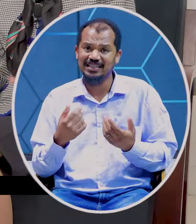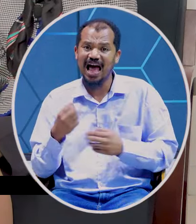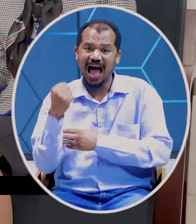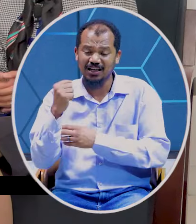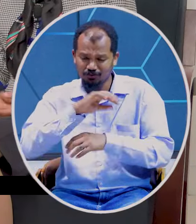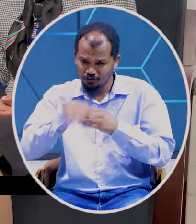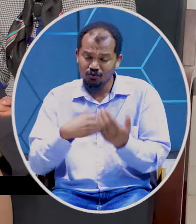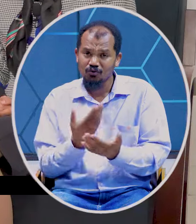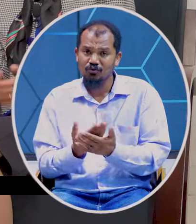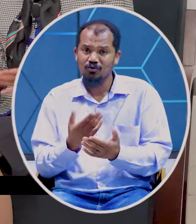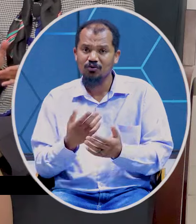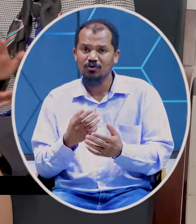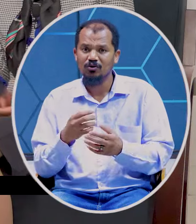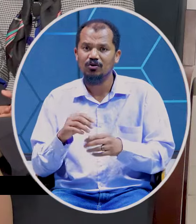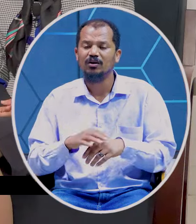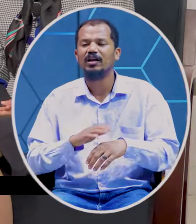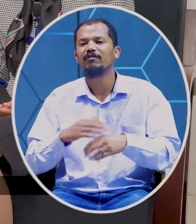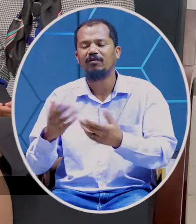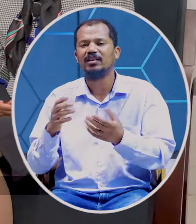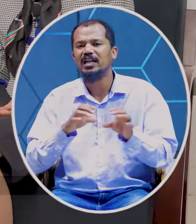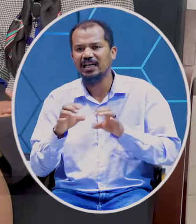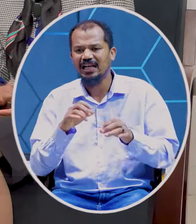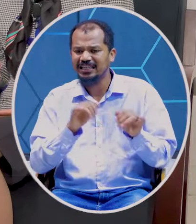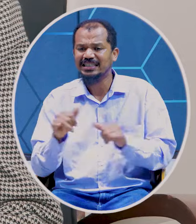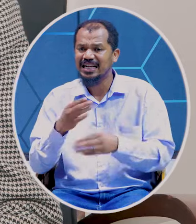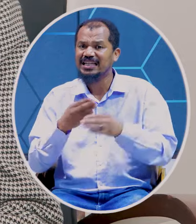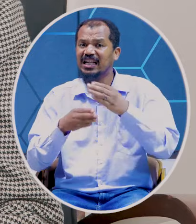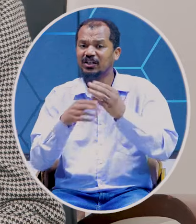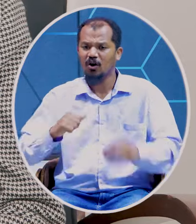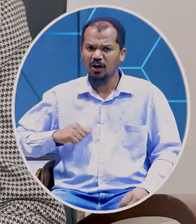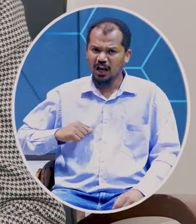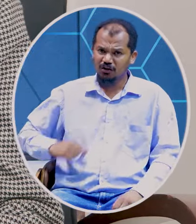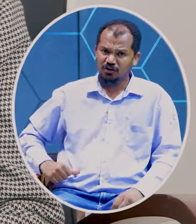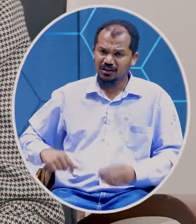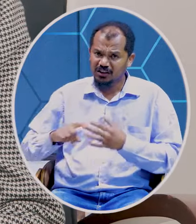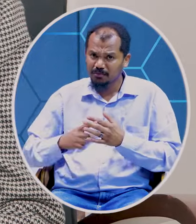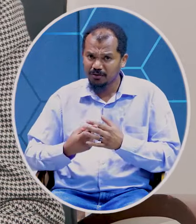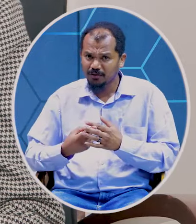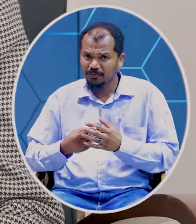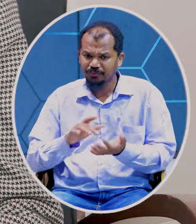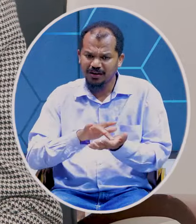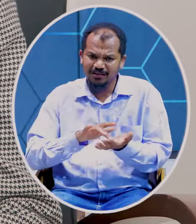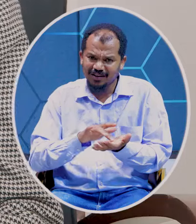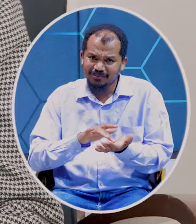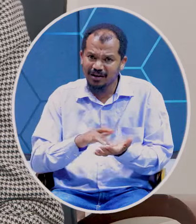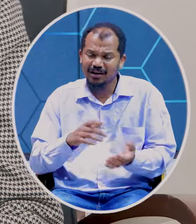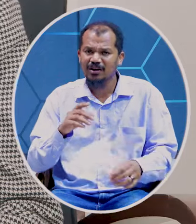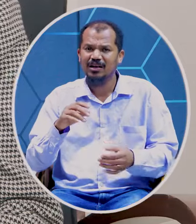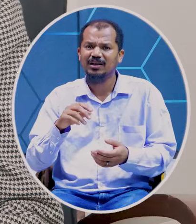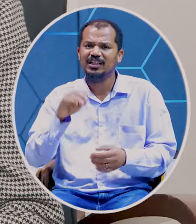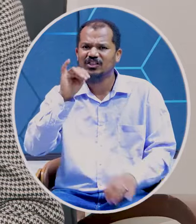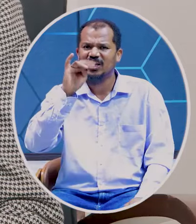ፋሲሊቲ ባለን አቅም ሁሉ ፕሮቫይድ እናደርጋለን ማለት ነው። ስለዚህ እንደየደረጃው ከቀዶ ጥገና ጀምሮ በመድኃኒት